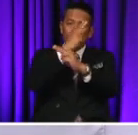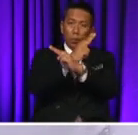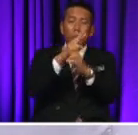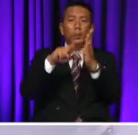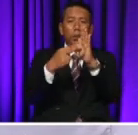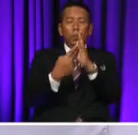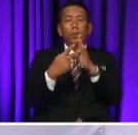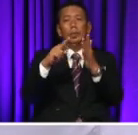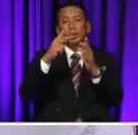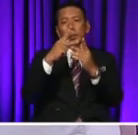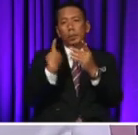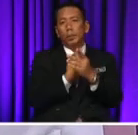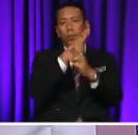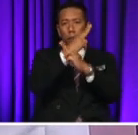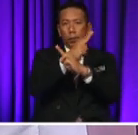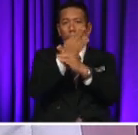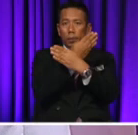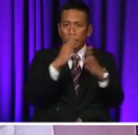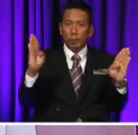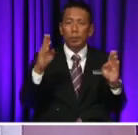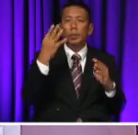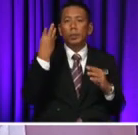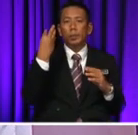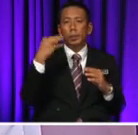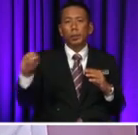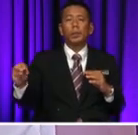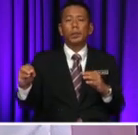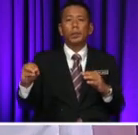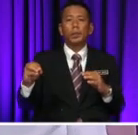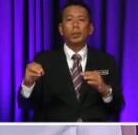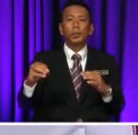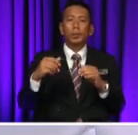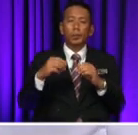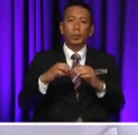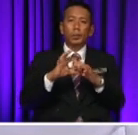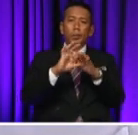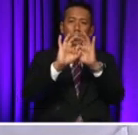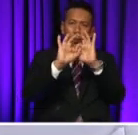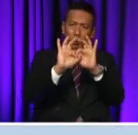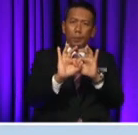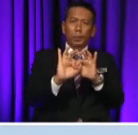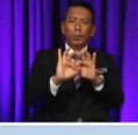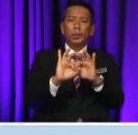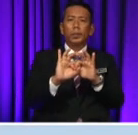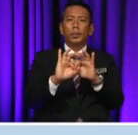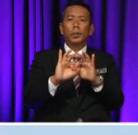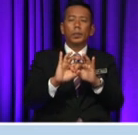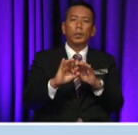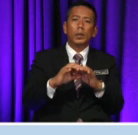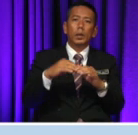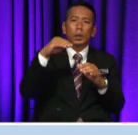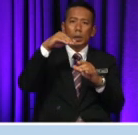mereka di dalam kelas baik yang kelima mengirakan ukhuwah dalam pengurusan berteruskan nilai akhlak